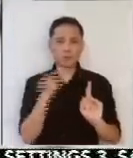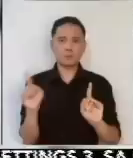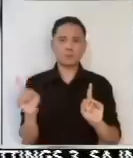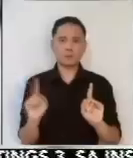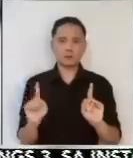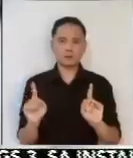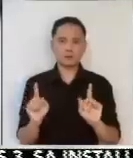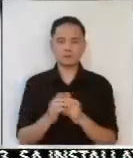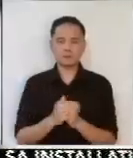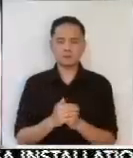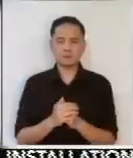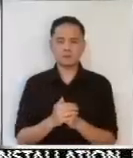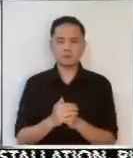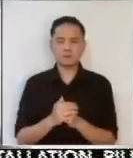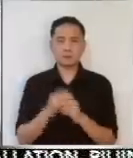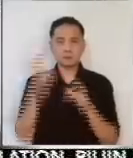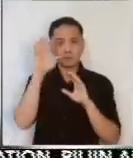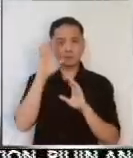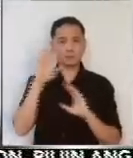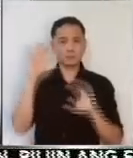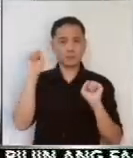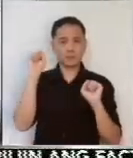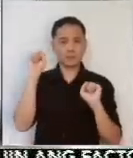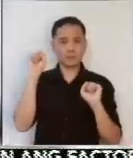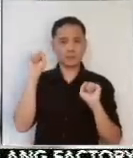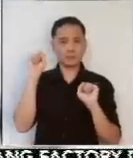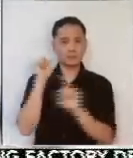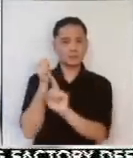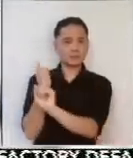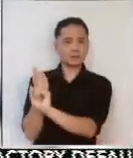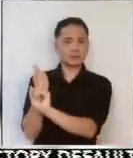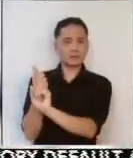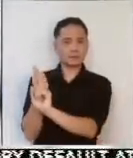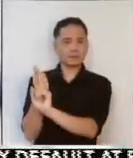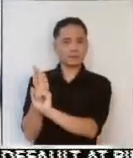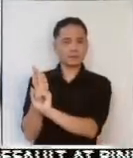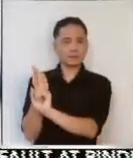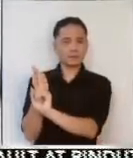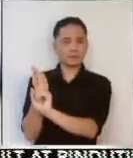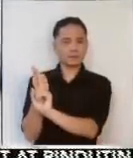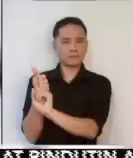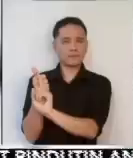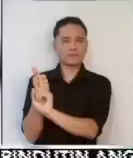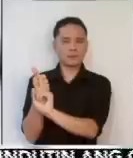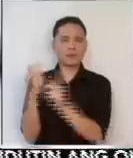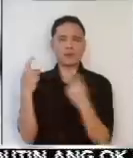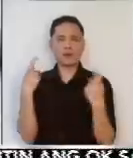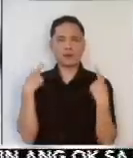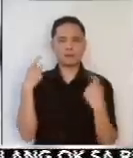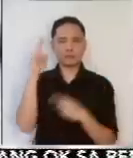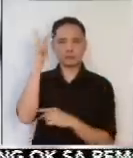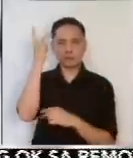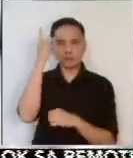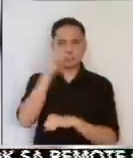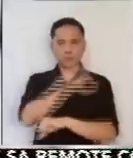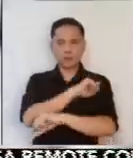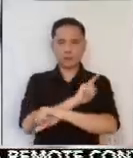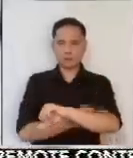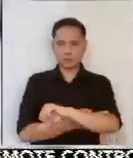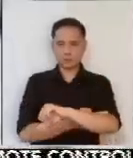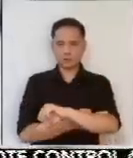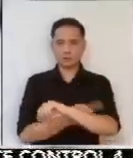President as part of his political power can